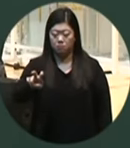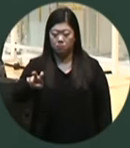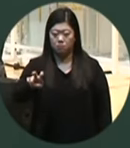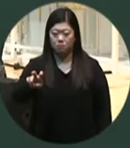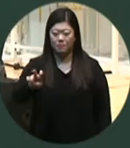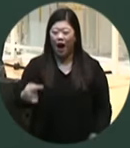알았더니